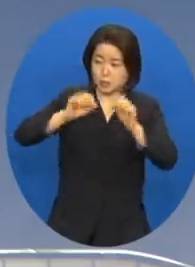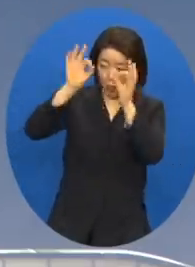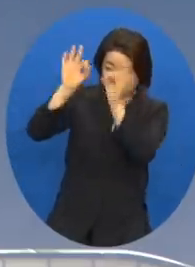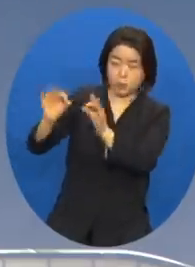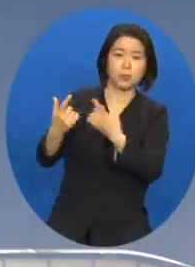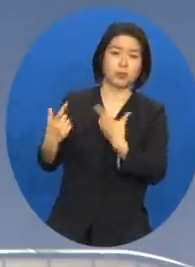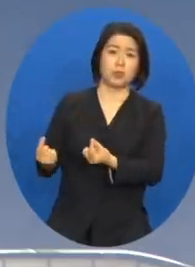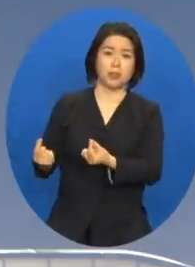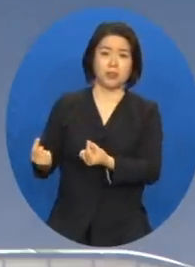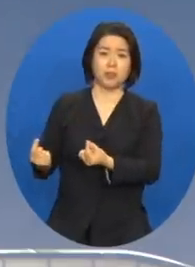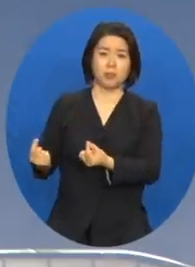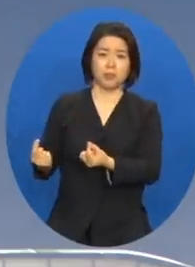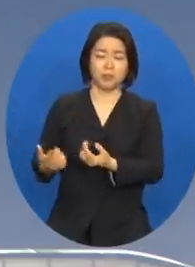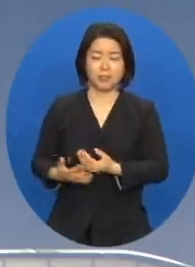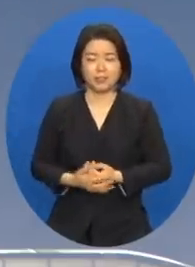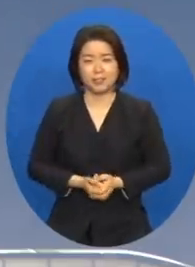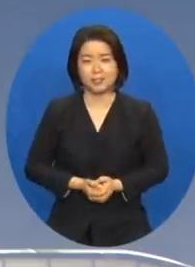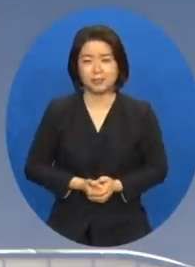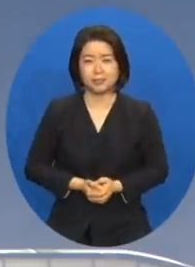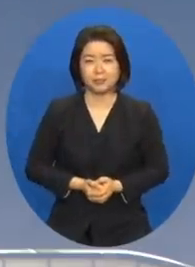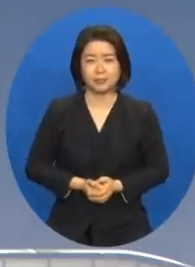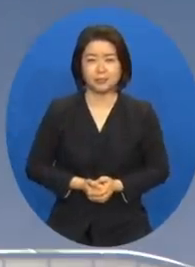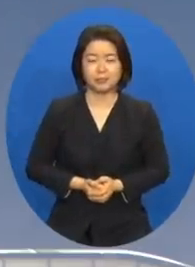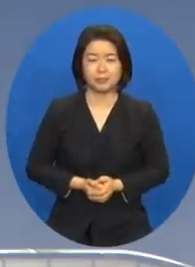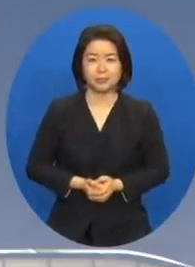거예요, 여러분들이.